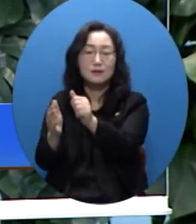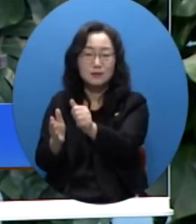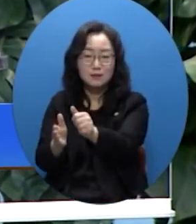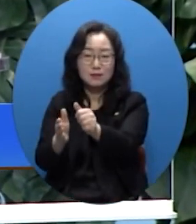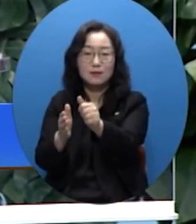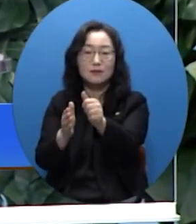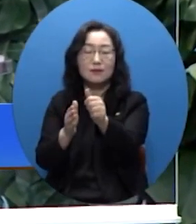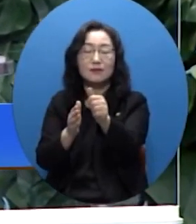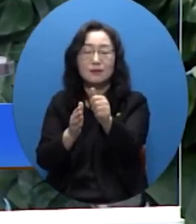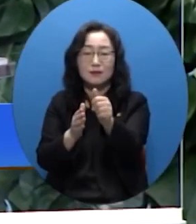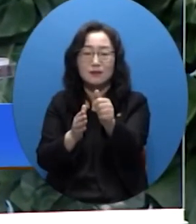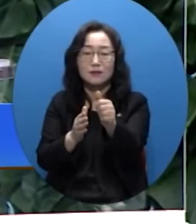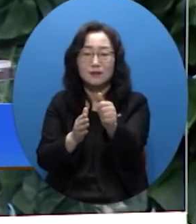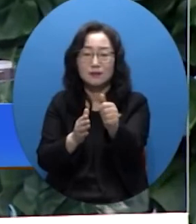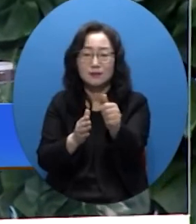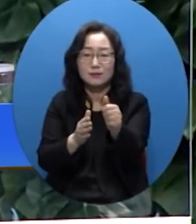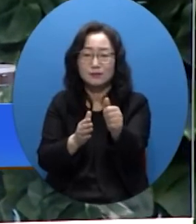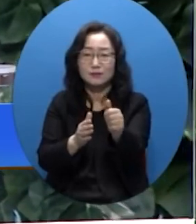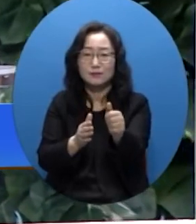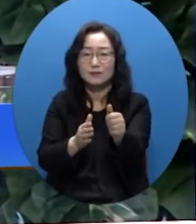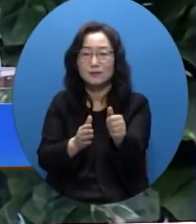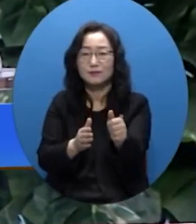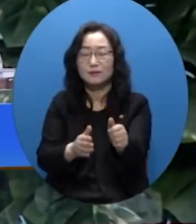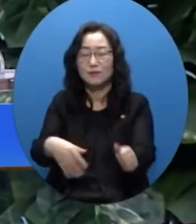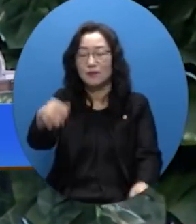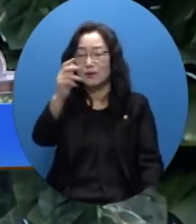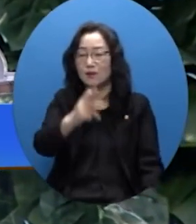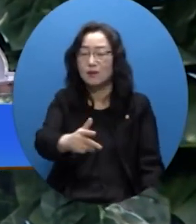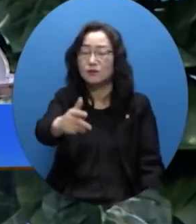well 에